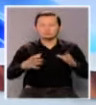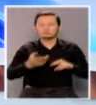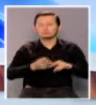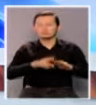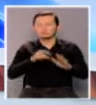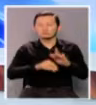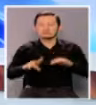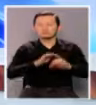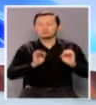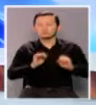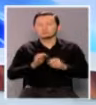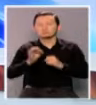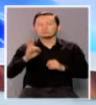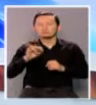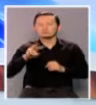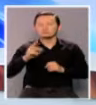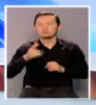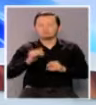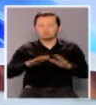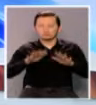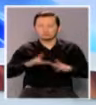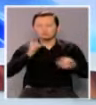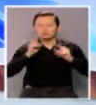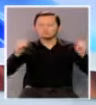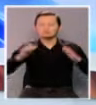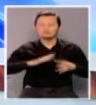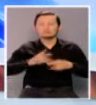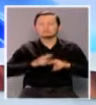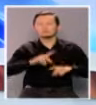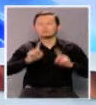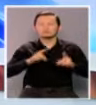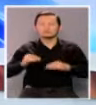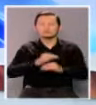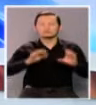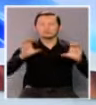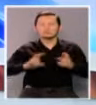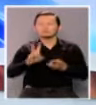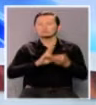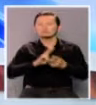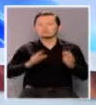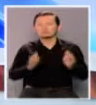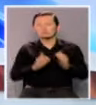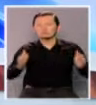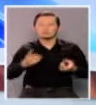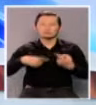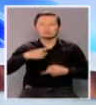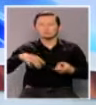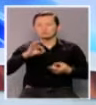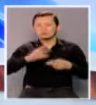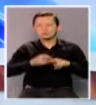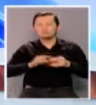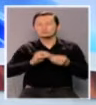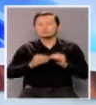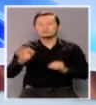вопросов в отдаленном Кызылкагинском районе прошло собрание. Были затронуты изменения в законодательстве в сфере малого и среднего бизнеса, а такие актуальные